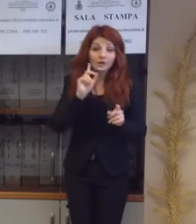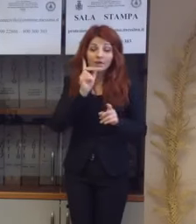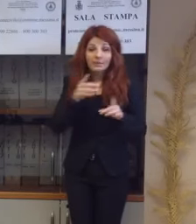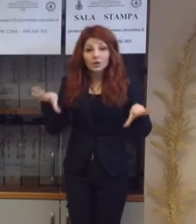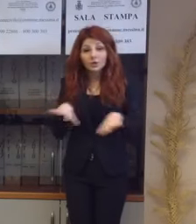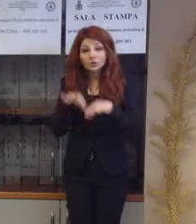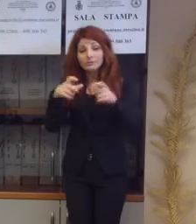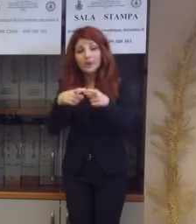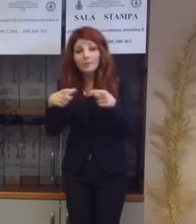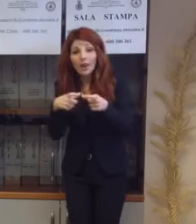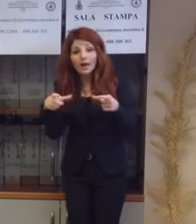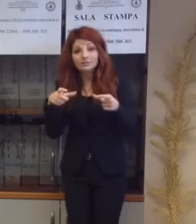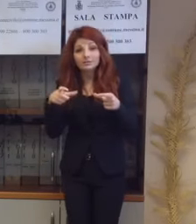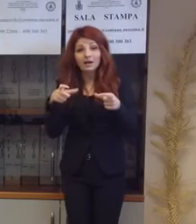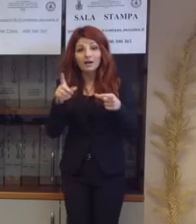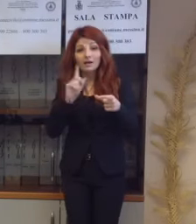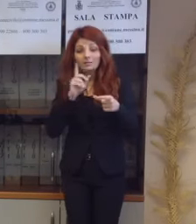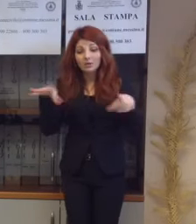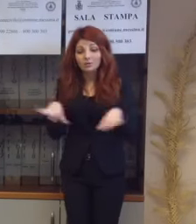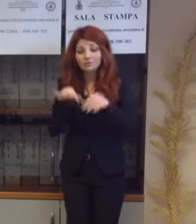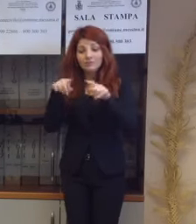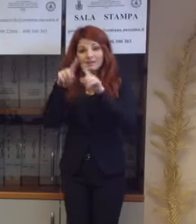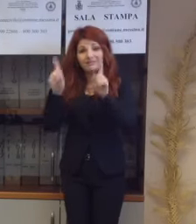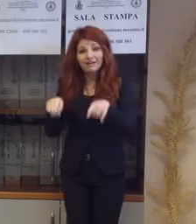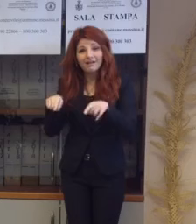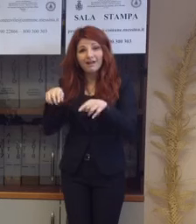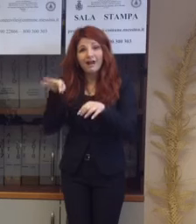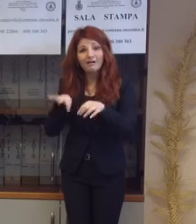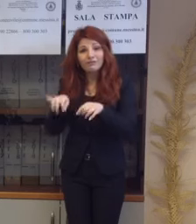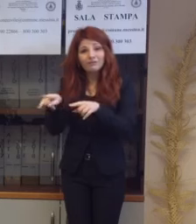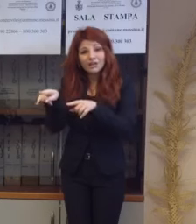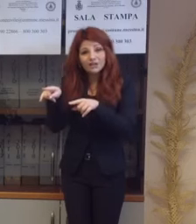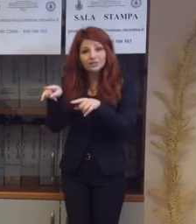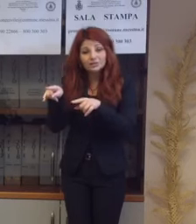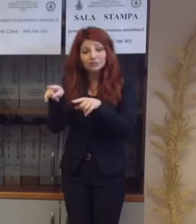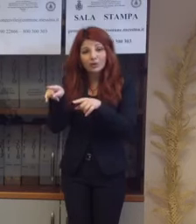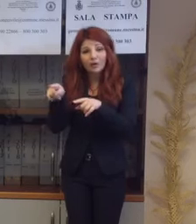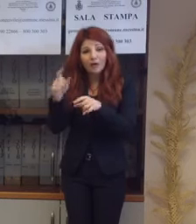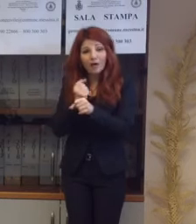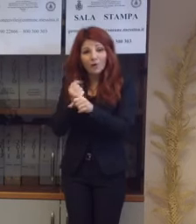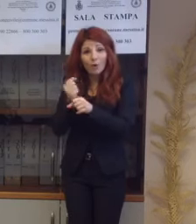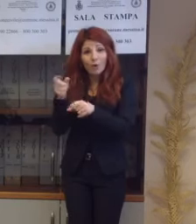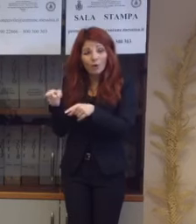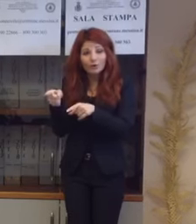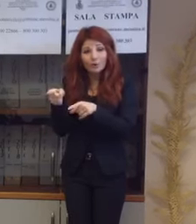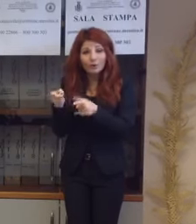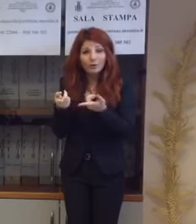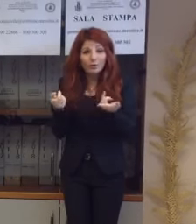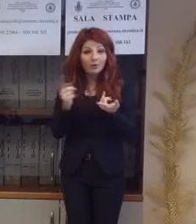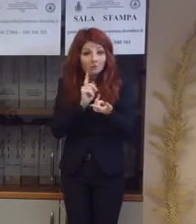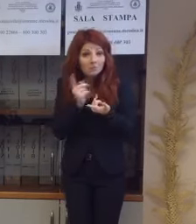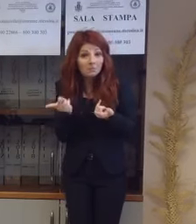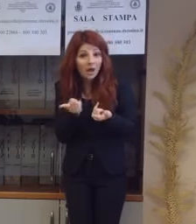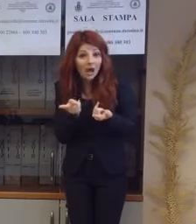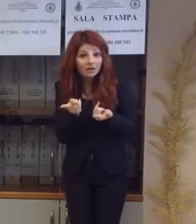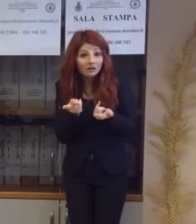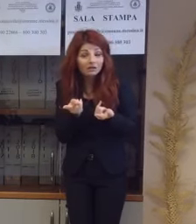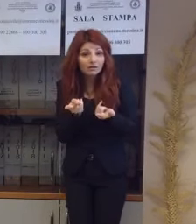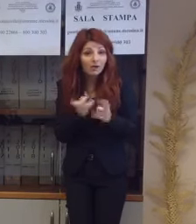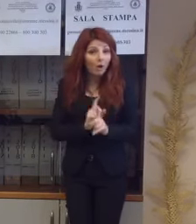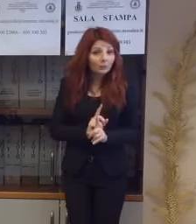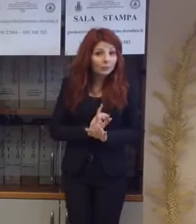non era la cosa migliore e più pratica da fare, o no? E allora noi lo rivendichiamo, stiamo preparando comunque una